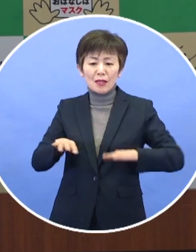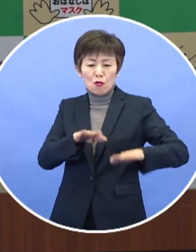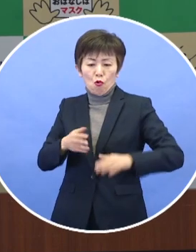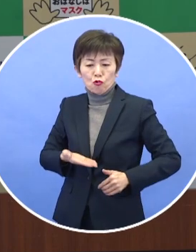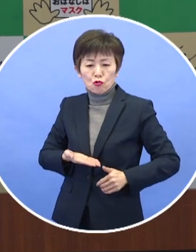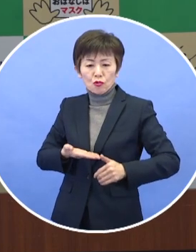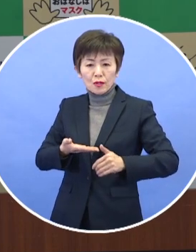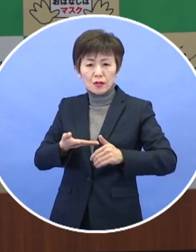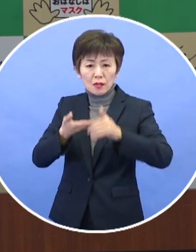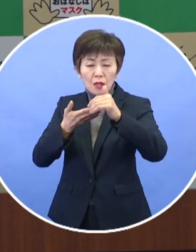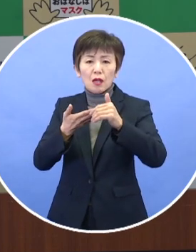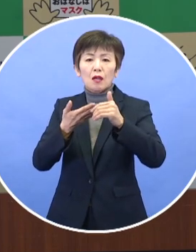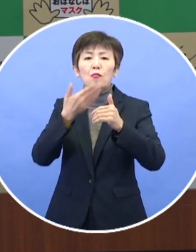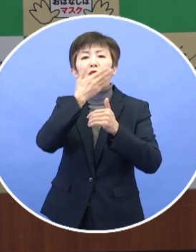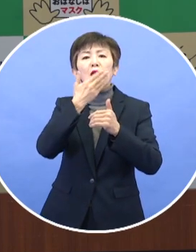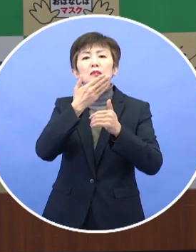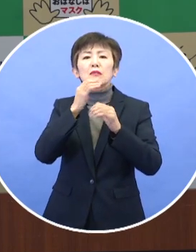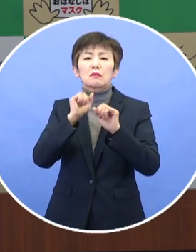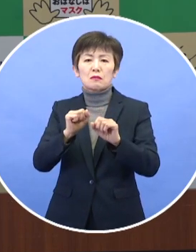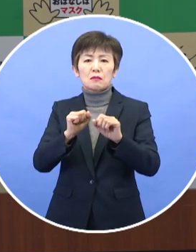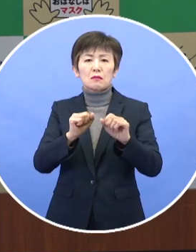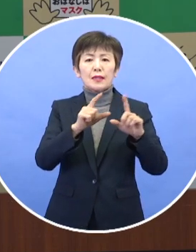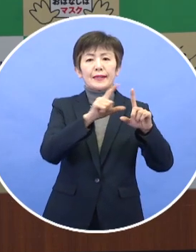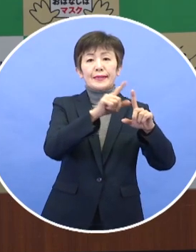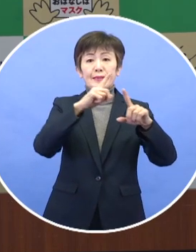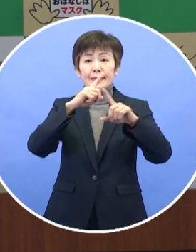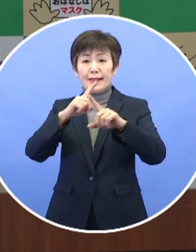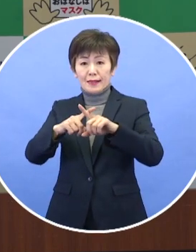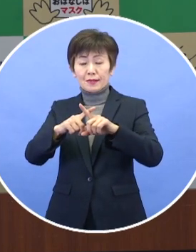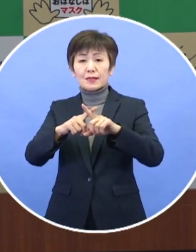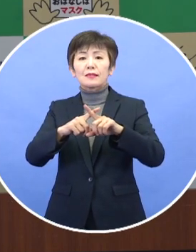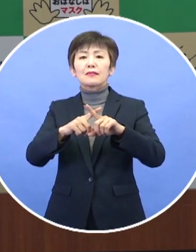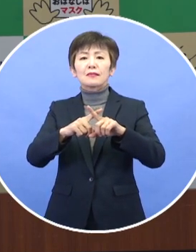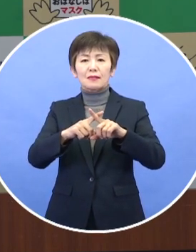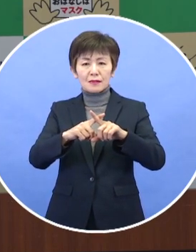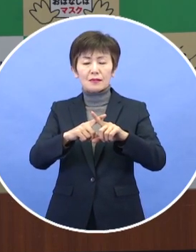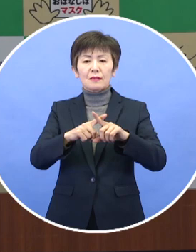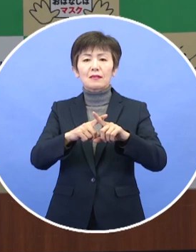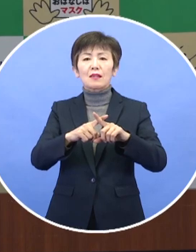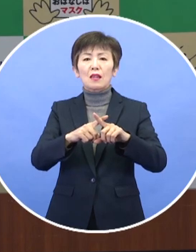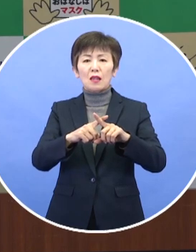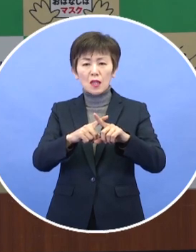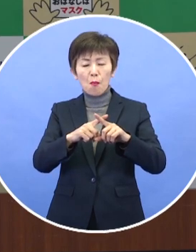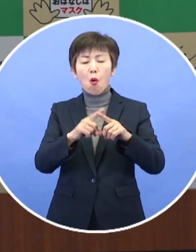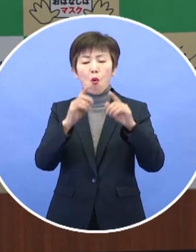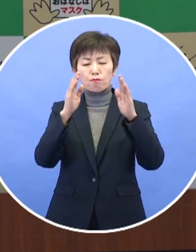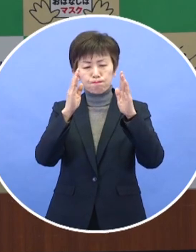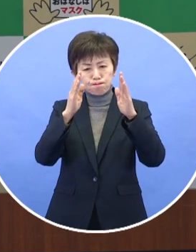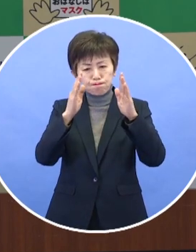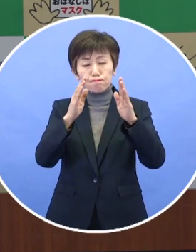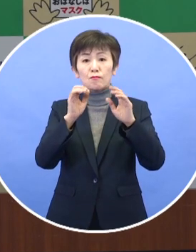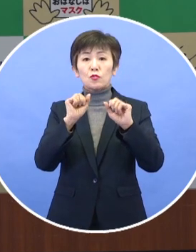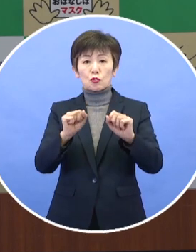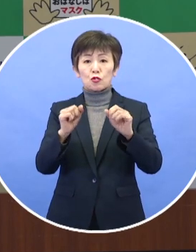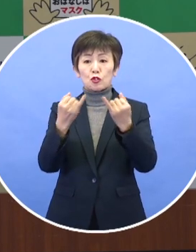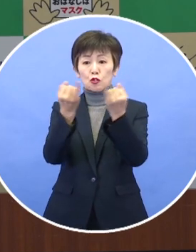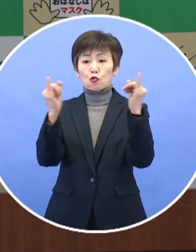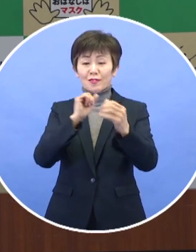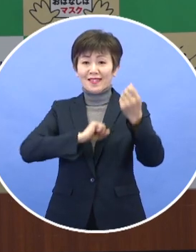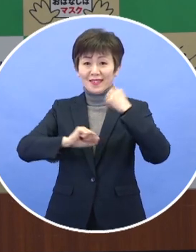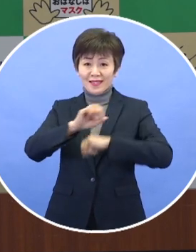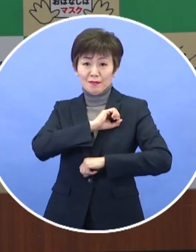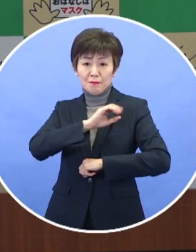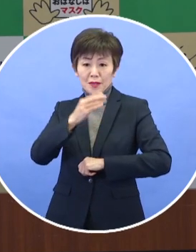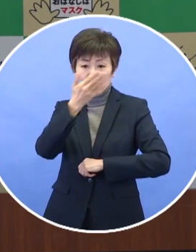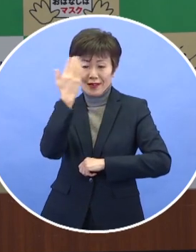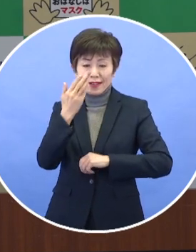視してやってまいります。それから DX によるポストコロナの社会変革、ここのところにも力を入れます。女性活躍、若手